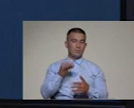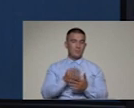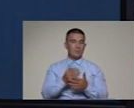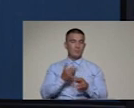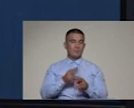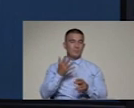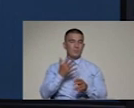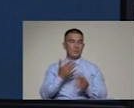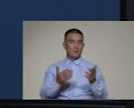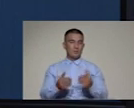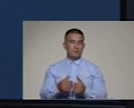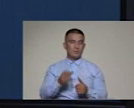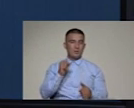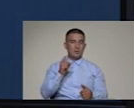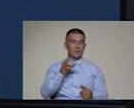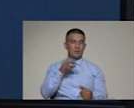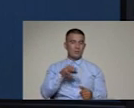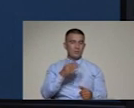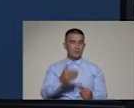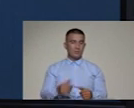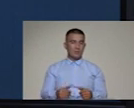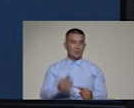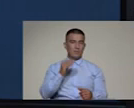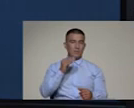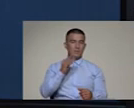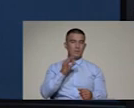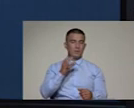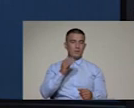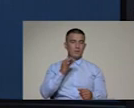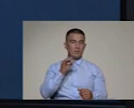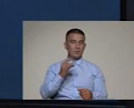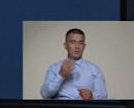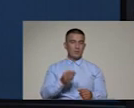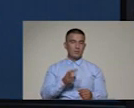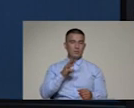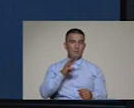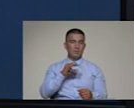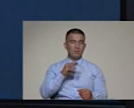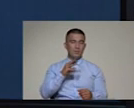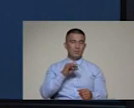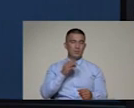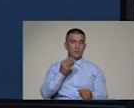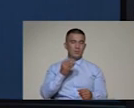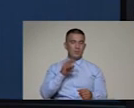guruhda azot, fosfor, mishyak.